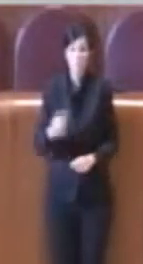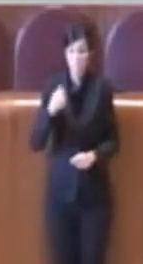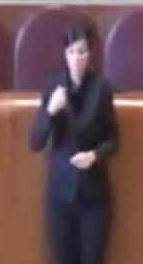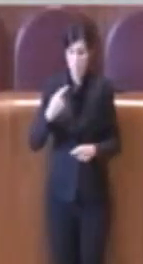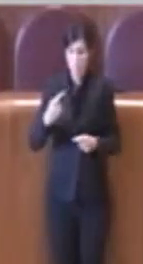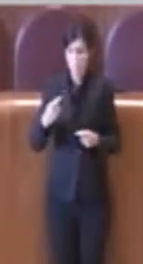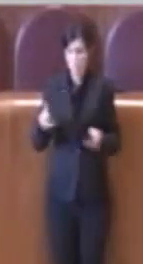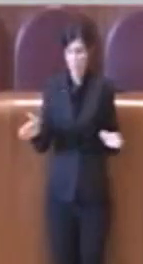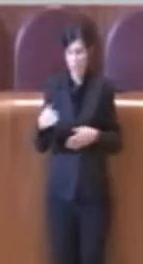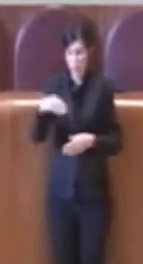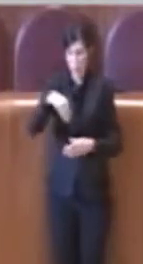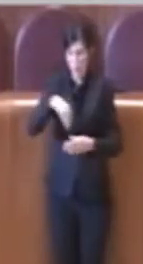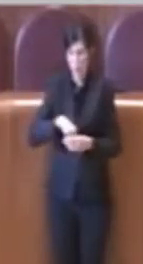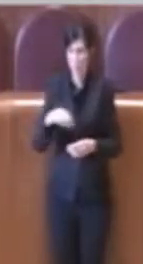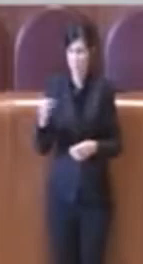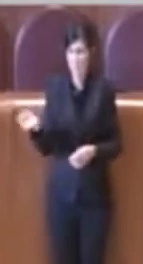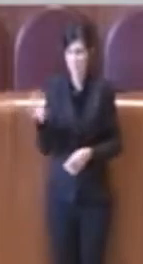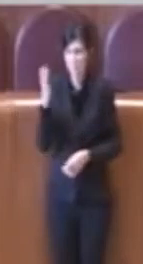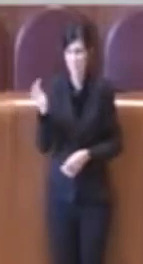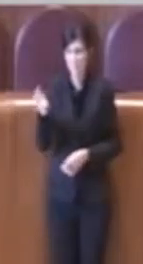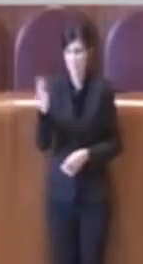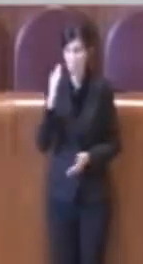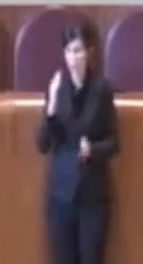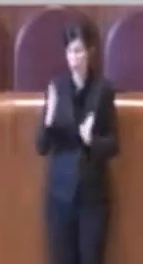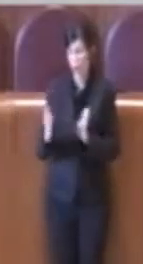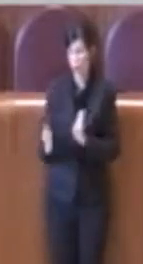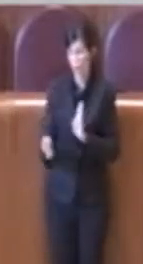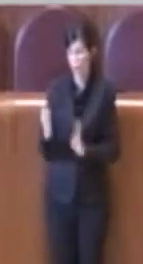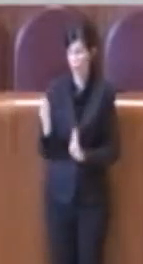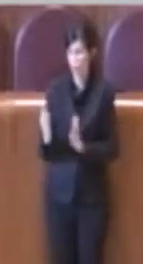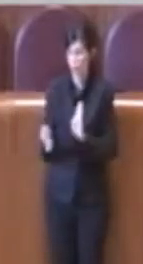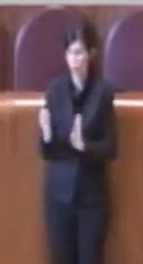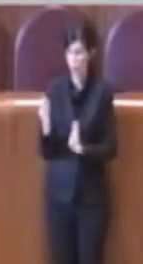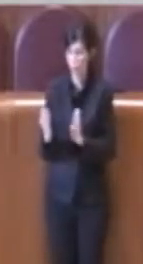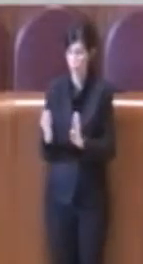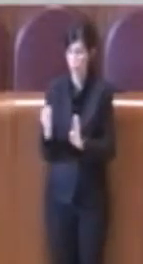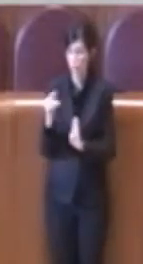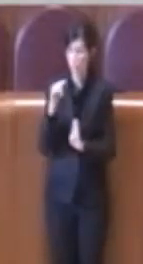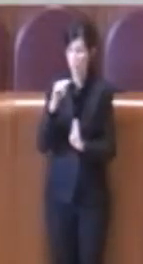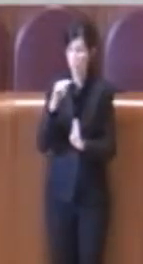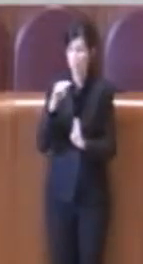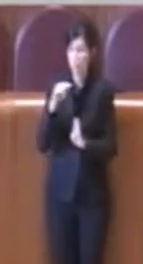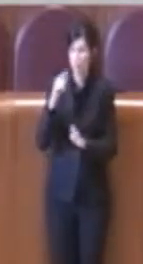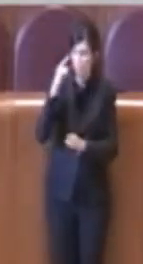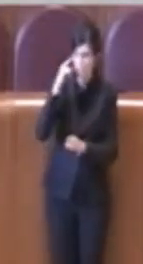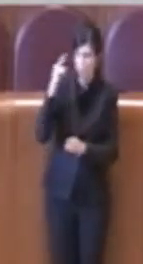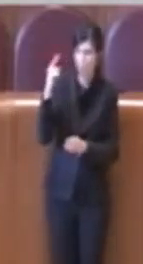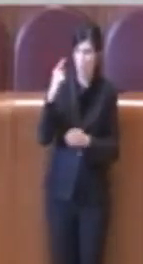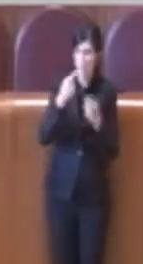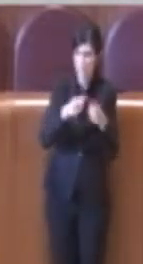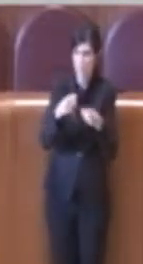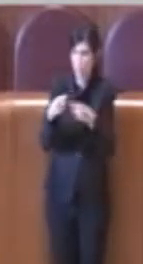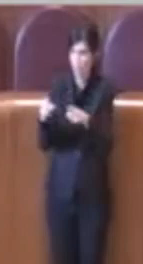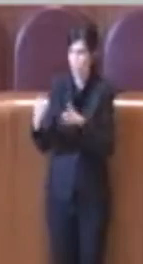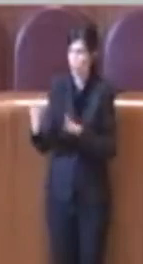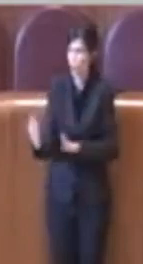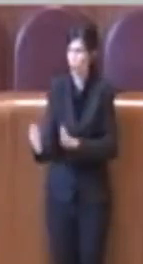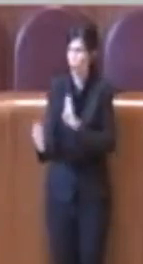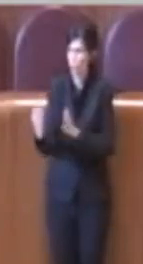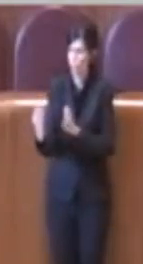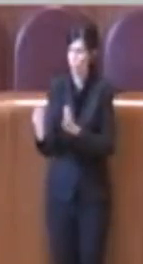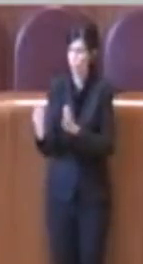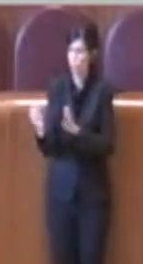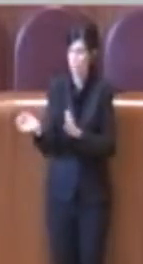a volte il confronto fra diverse idee porta ad uno